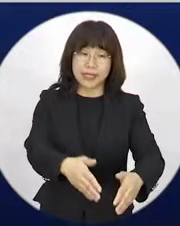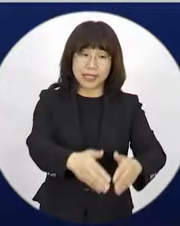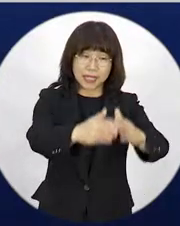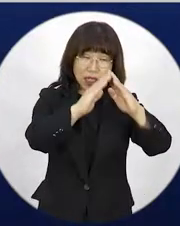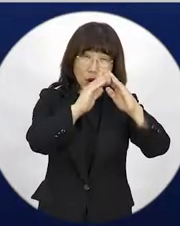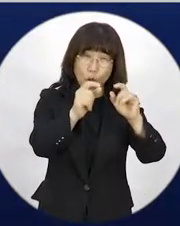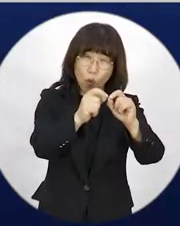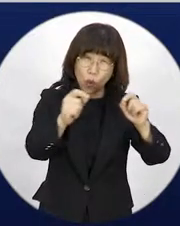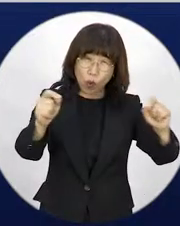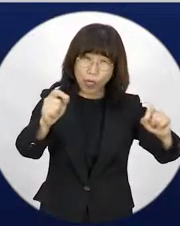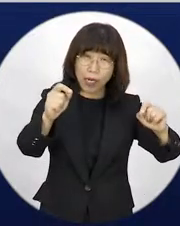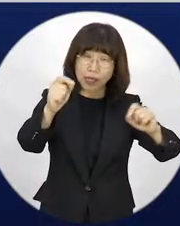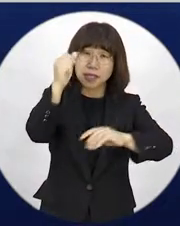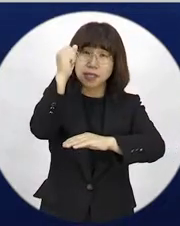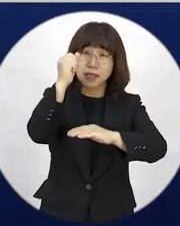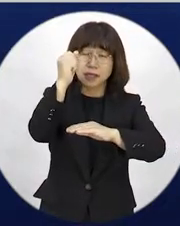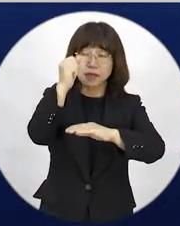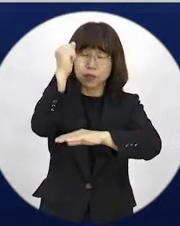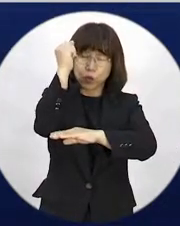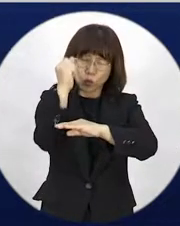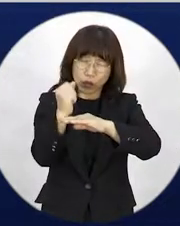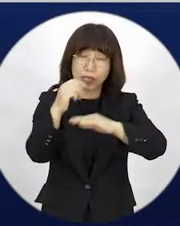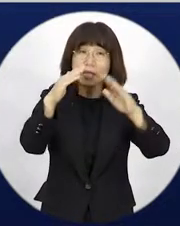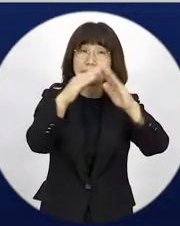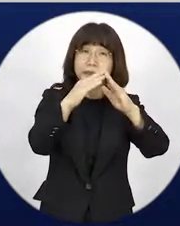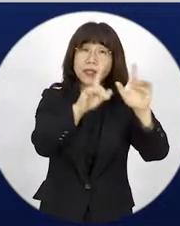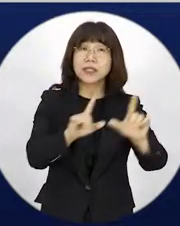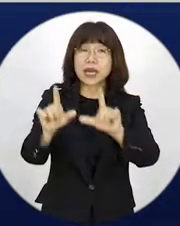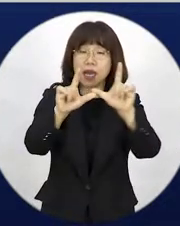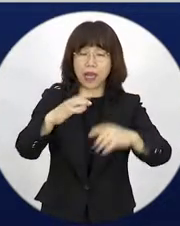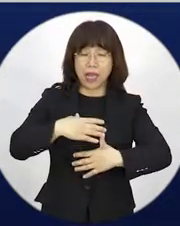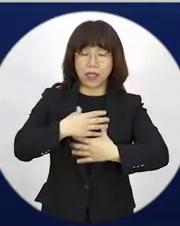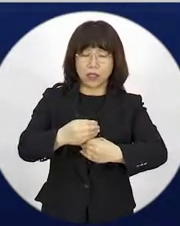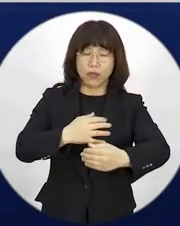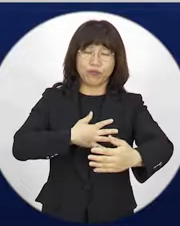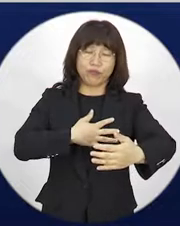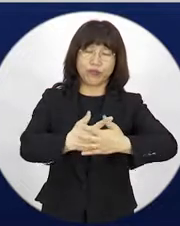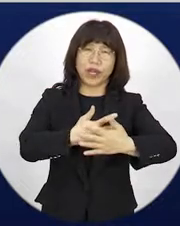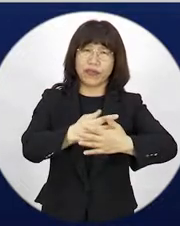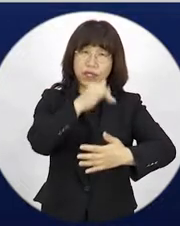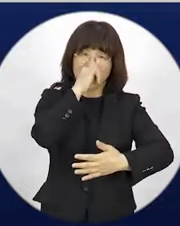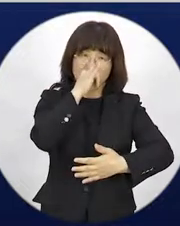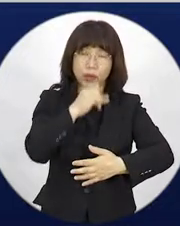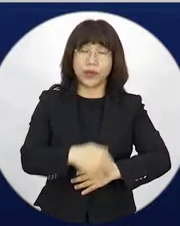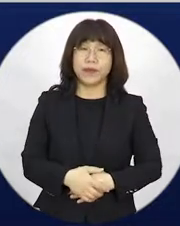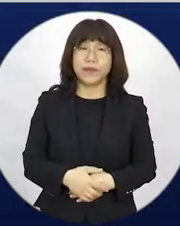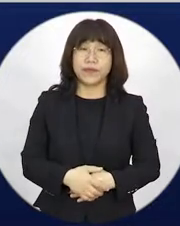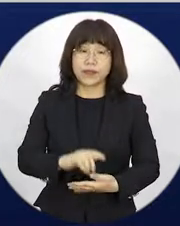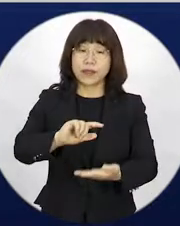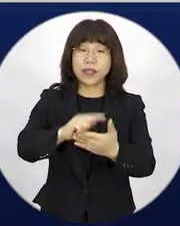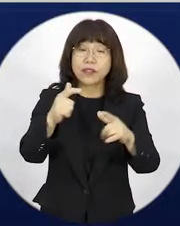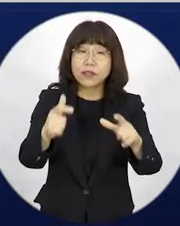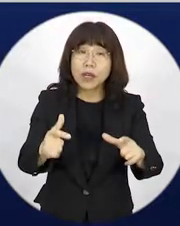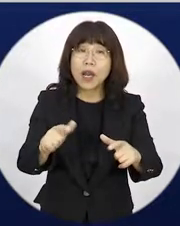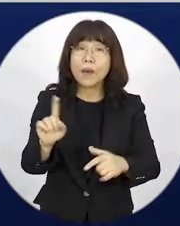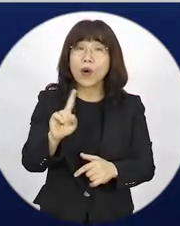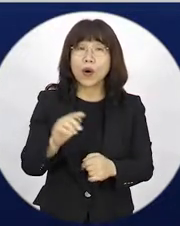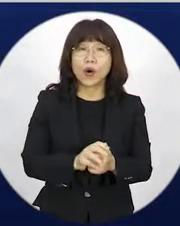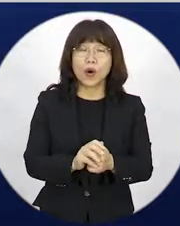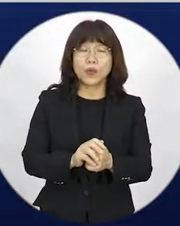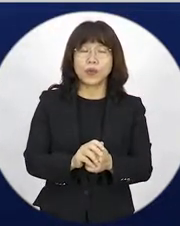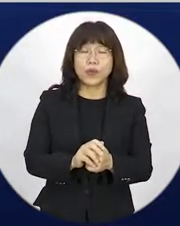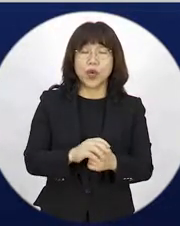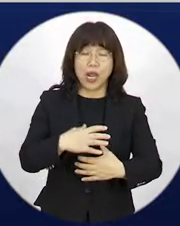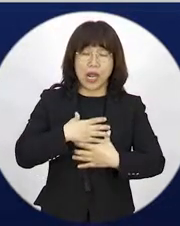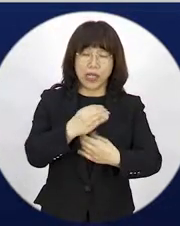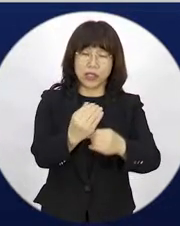지어진지 오래된 주택에 사시는 분들은 안전에 대해 혹시나 하는 불안한 마음 있으실텐데요 강서구가 혹시라도